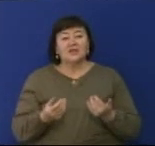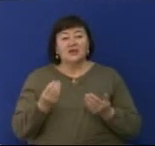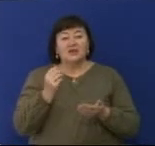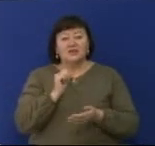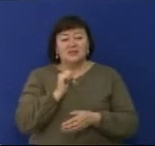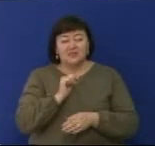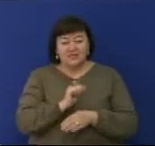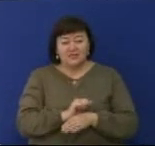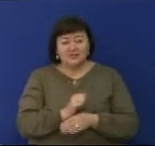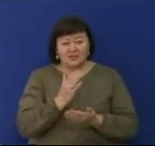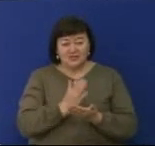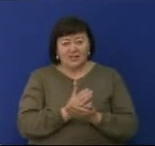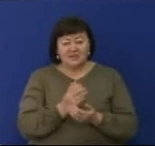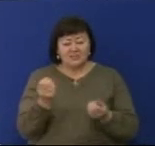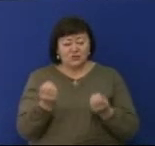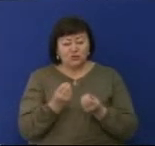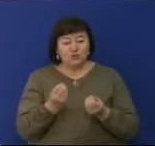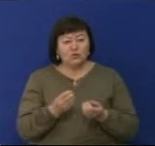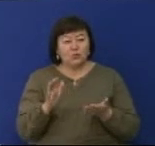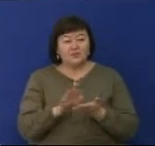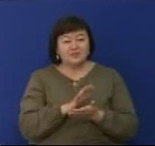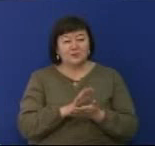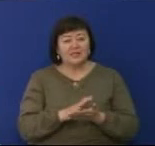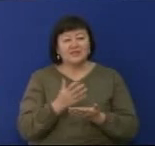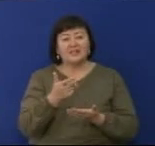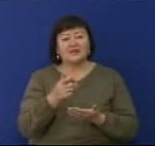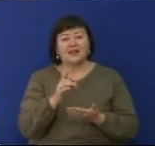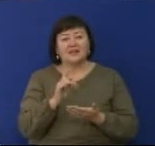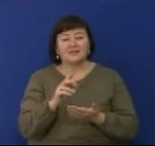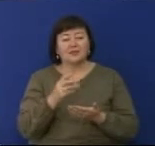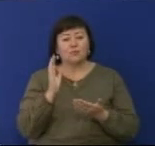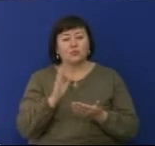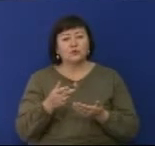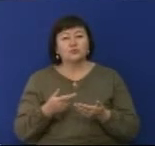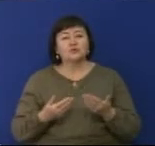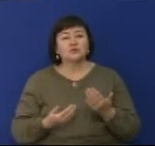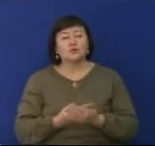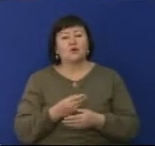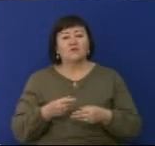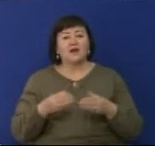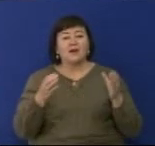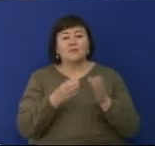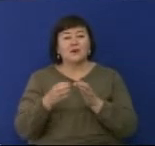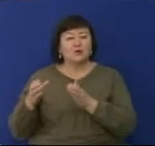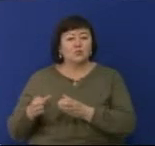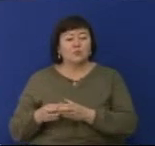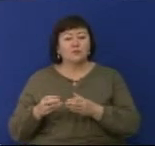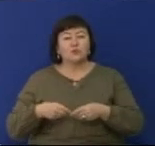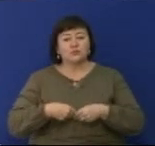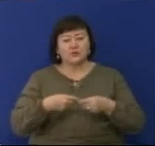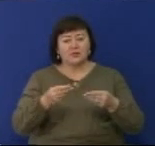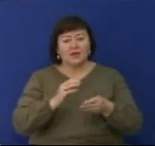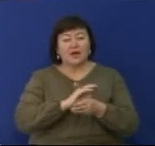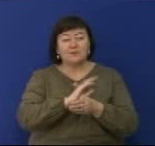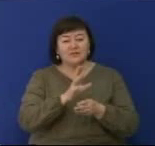тестирования как отметили в этом ведомстве данные свободной образовательные гранты будут перераспределены по группам образовательных программ соответствии с